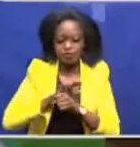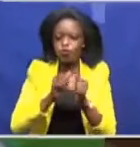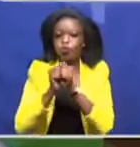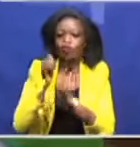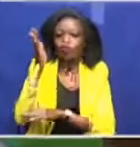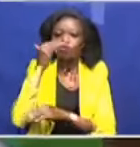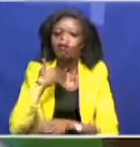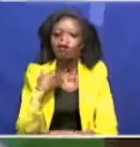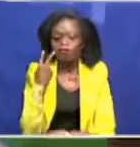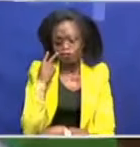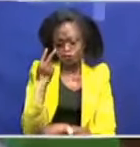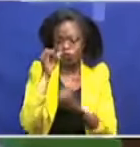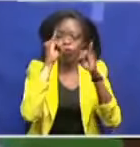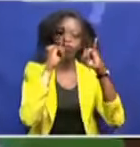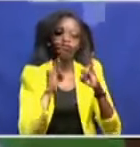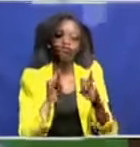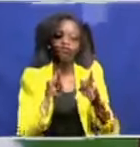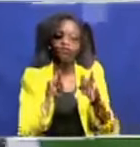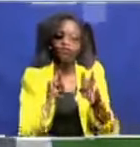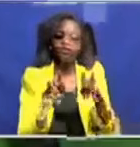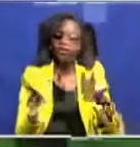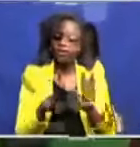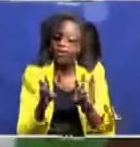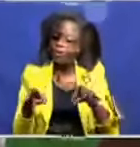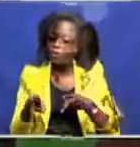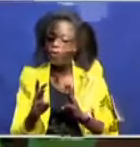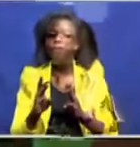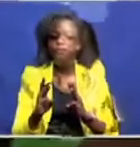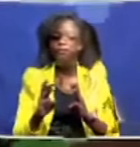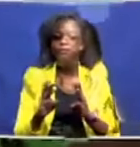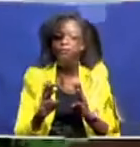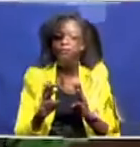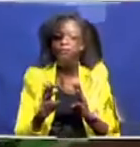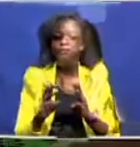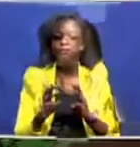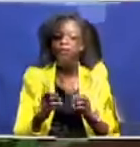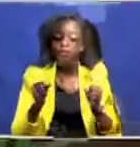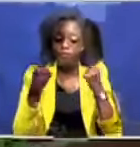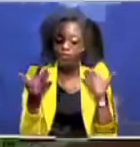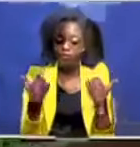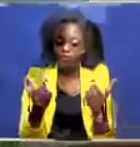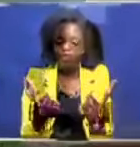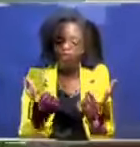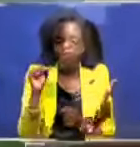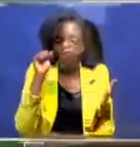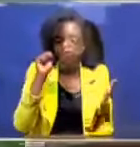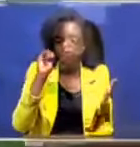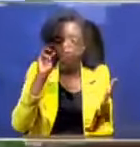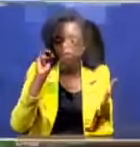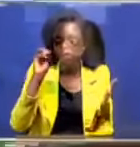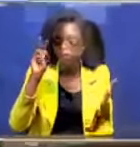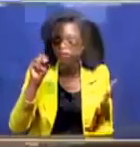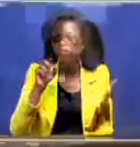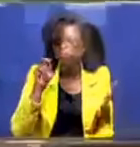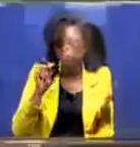na mtazamo mpya, na hivyo ndivyo tutakavyojengwa kuwa mwamba imara. Simon Petro, wewe